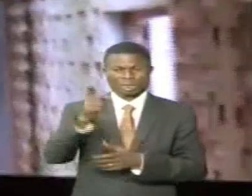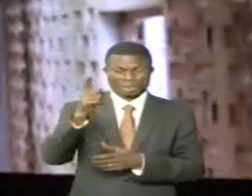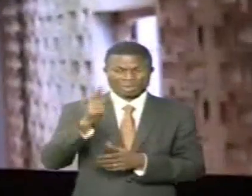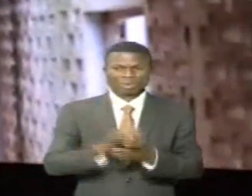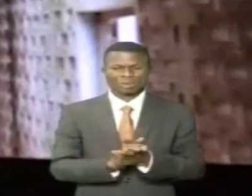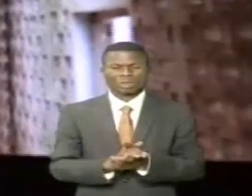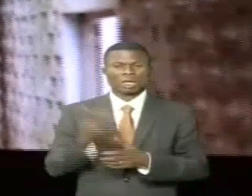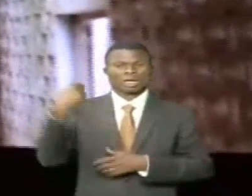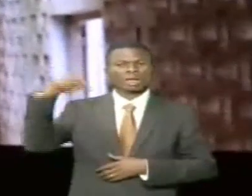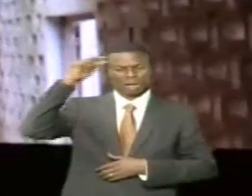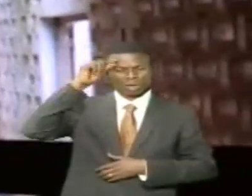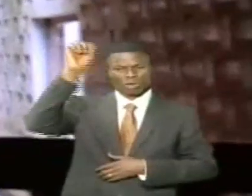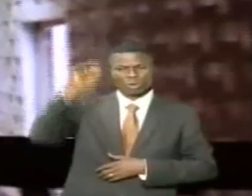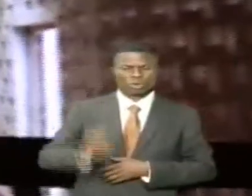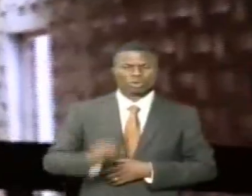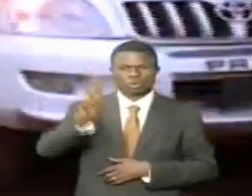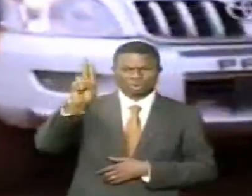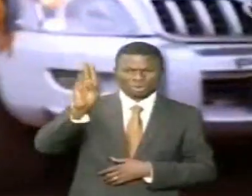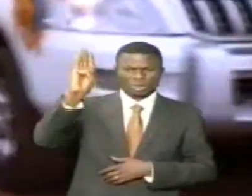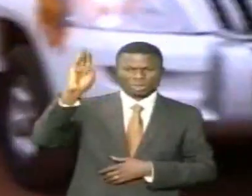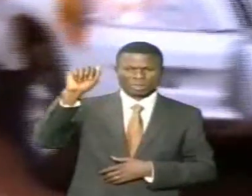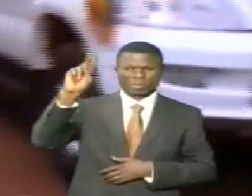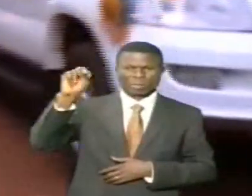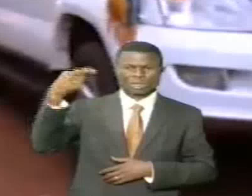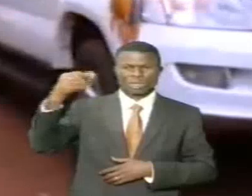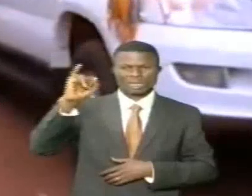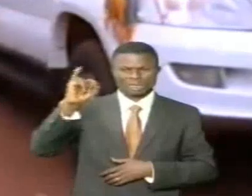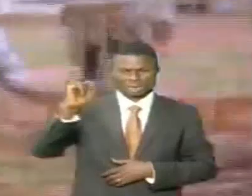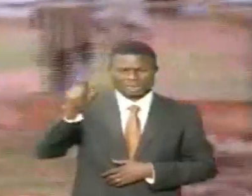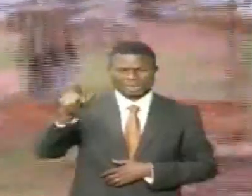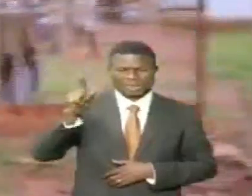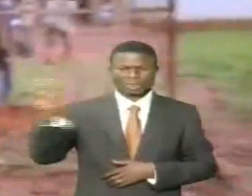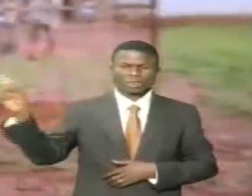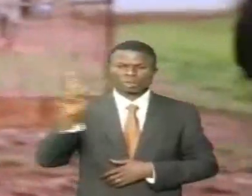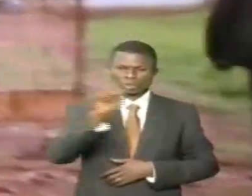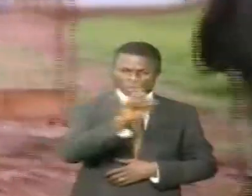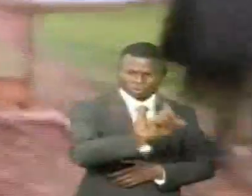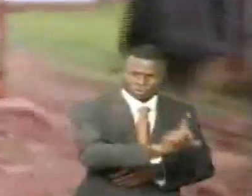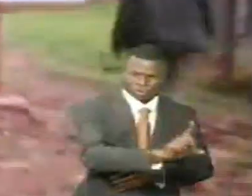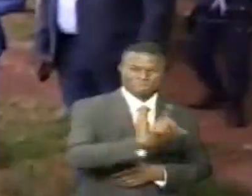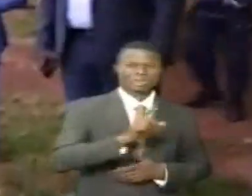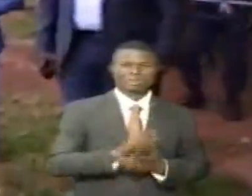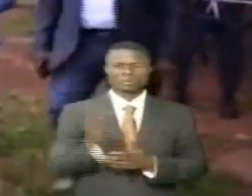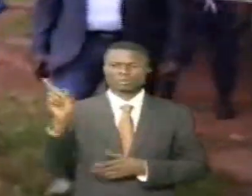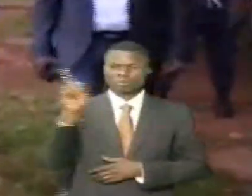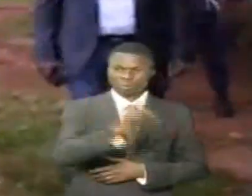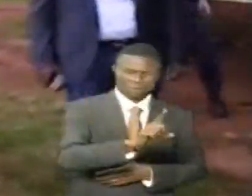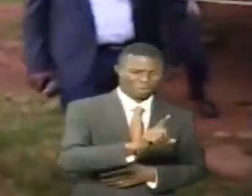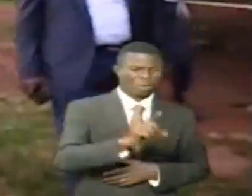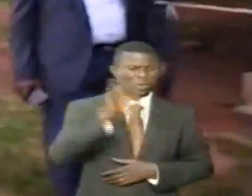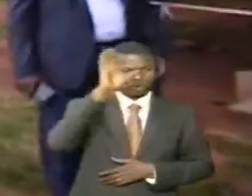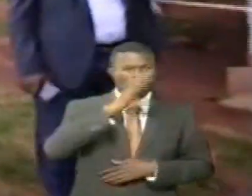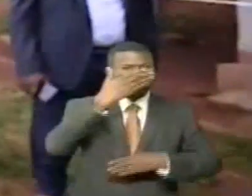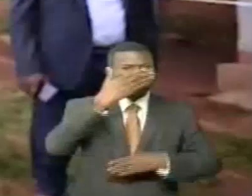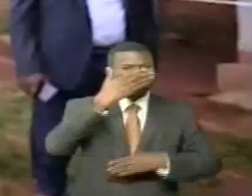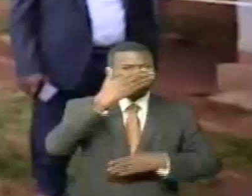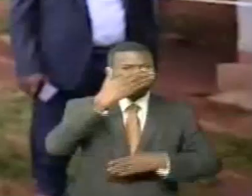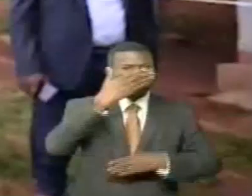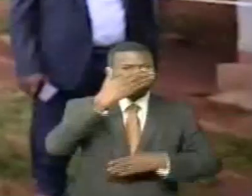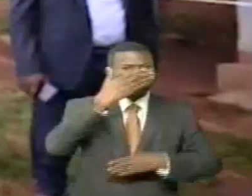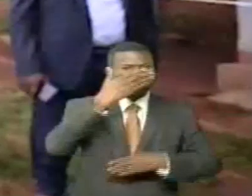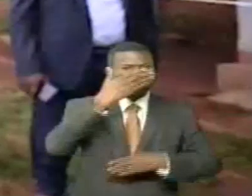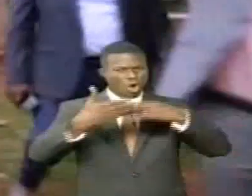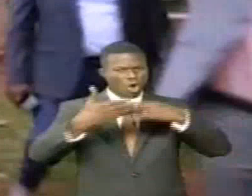la province du Sud-Bangui. Son excellent Jean-Claude Mabenzegbay Benz, puisque c'est de lui qu'il s'agit, se démerde pour réhabiliter, si pas une